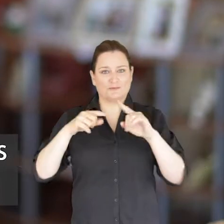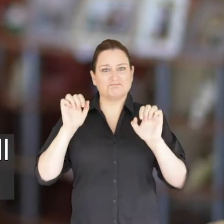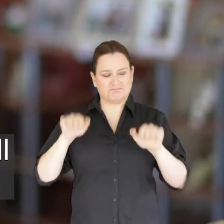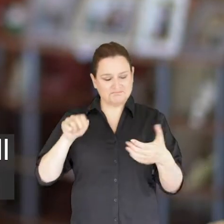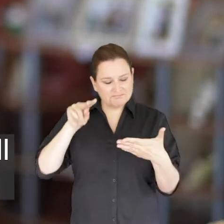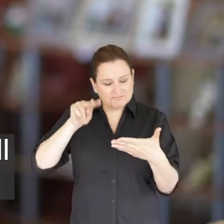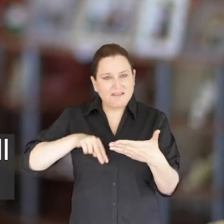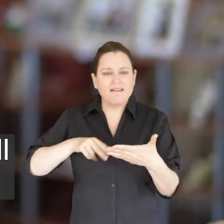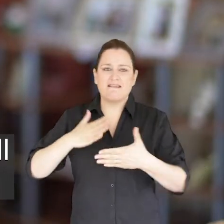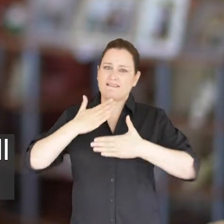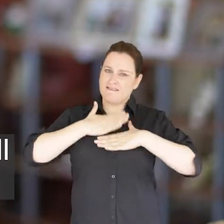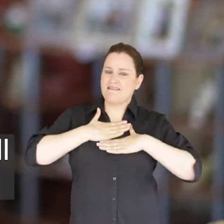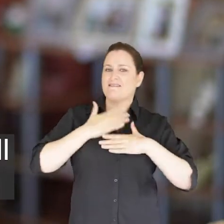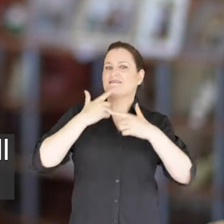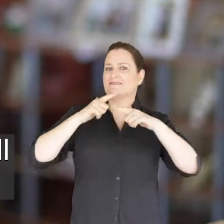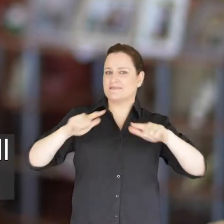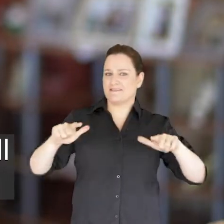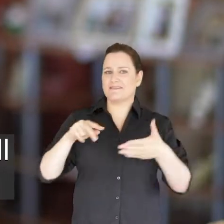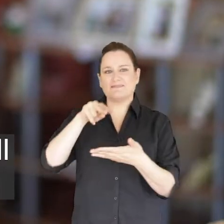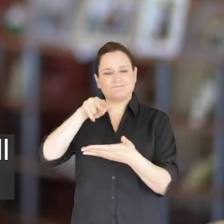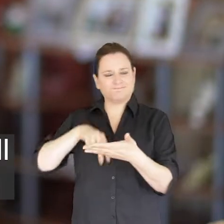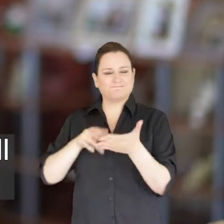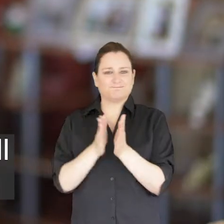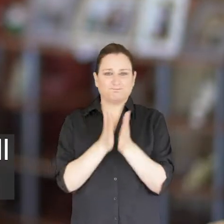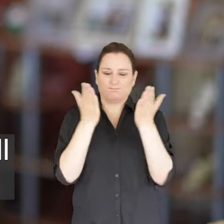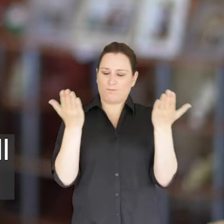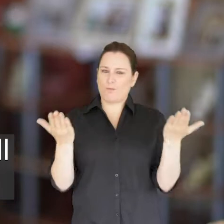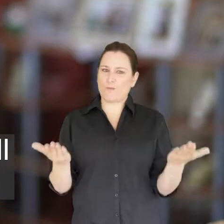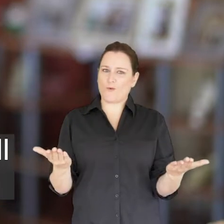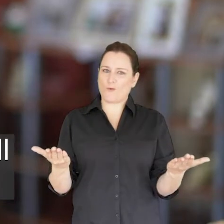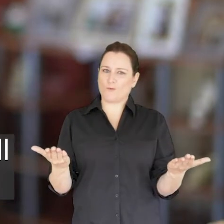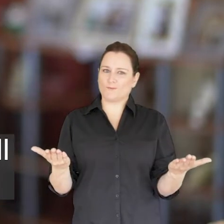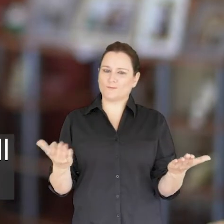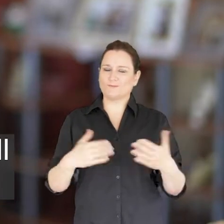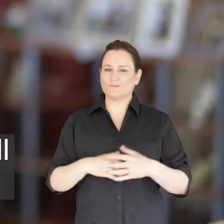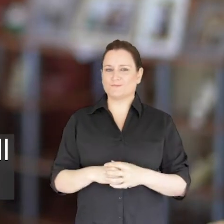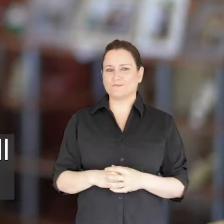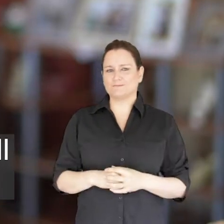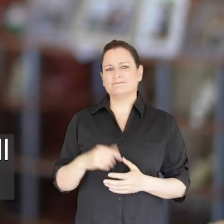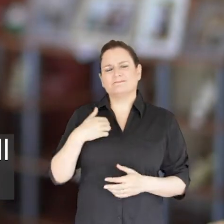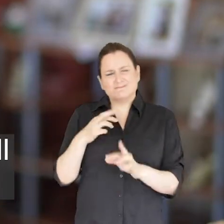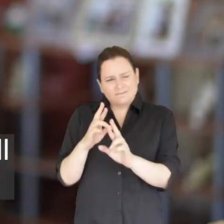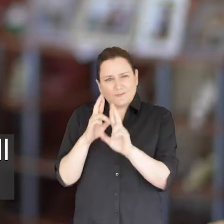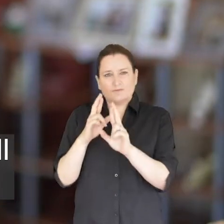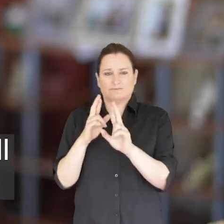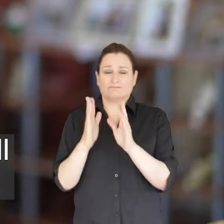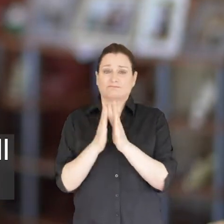het. En wat ek verwag is, dat ons boeke ook in